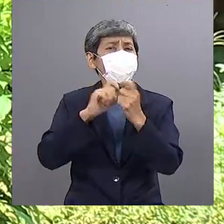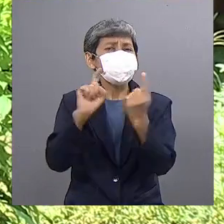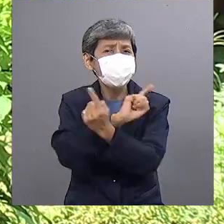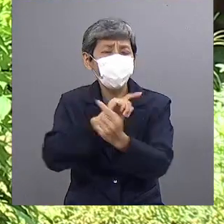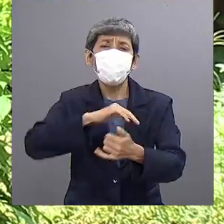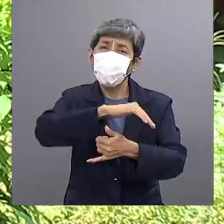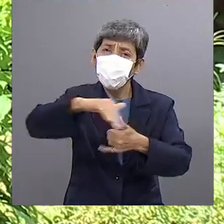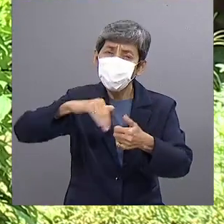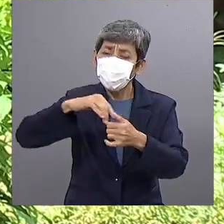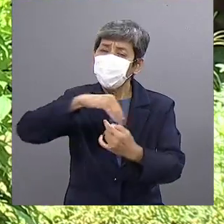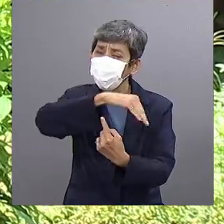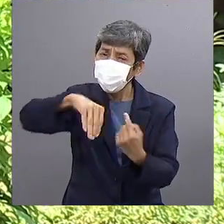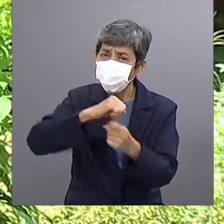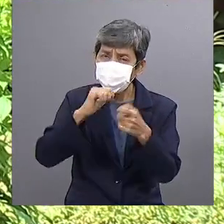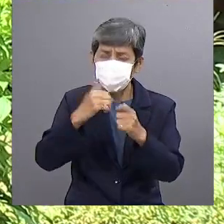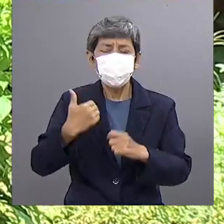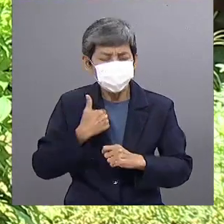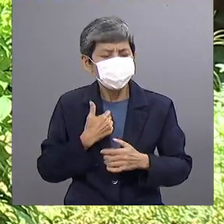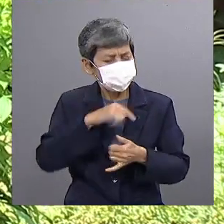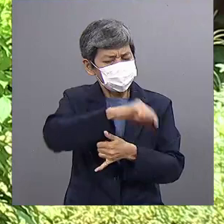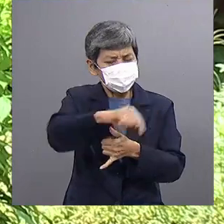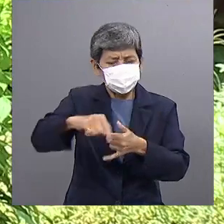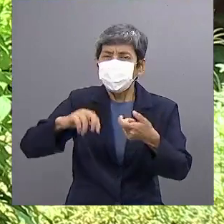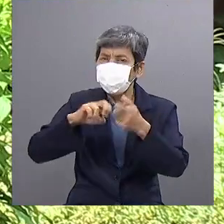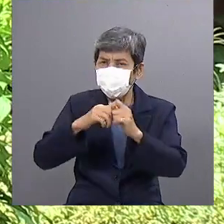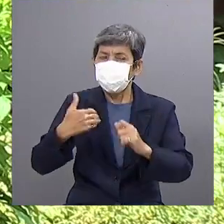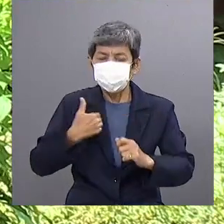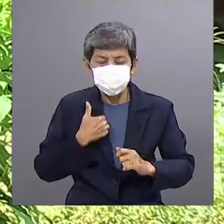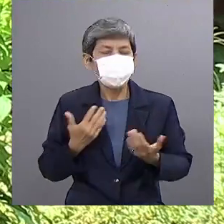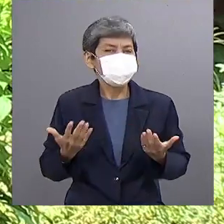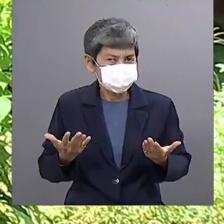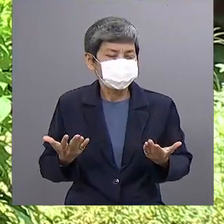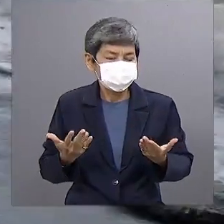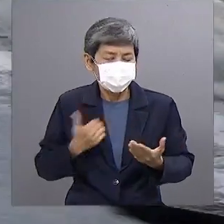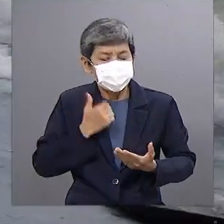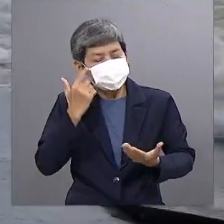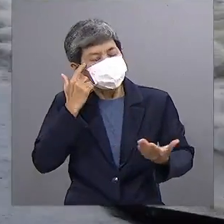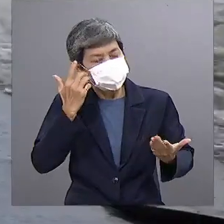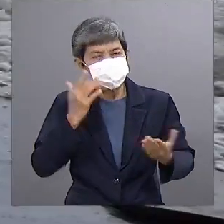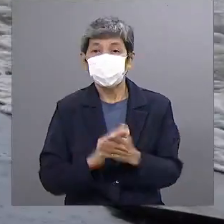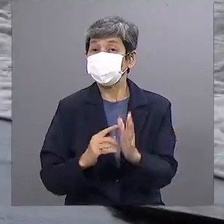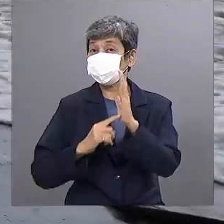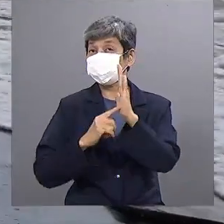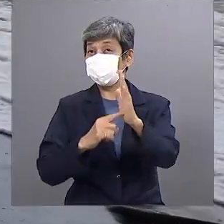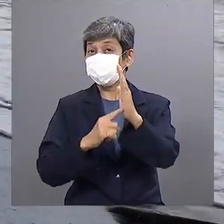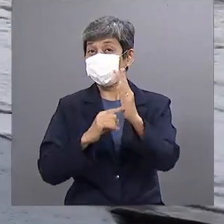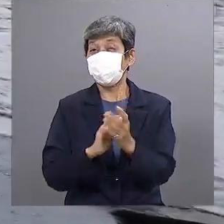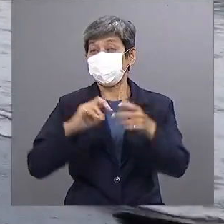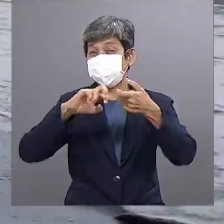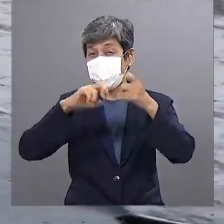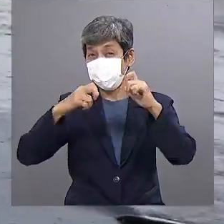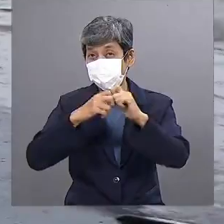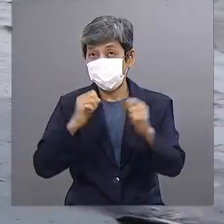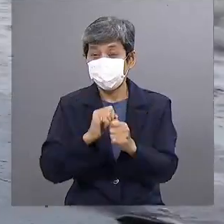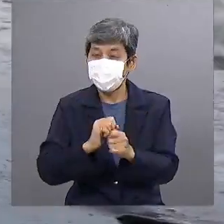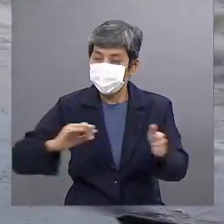อกว่าไม่ใช่เรื่องที่ไกลตัวเลยนะคะเป็นเรื่องที่ใกล้ตัวกว่าที่เราคิดตัวอย่างเช่นเรื่องราวของปัญหาการกัดเซาะชายฝั่งบริเวณ